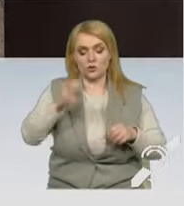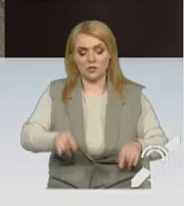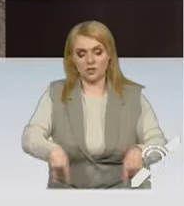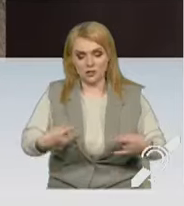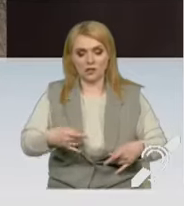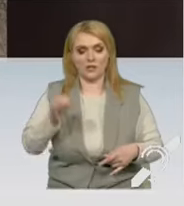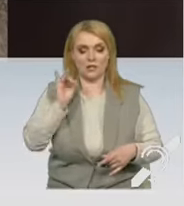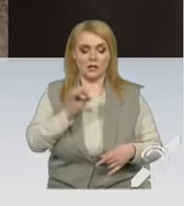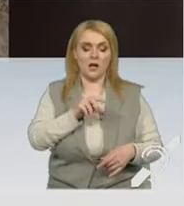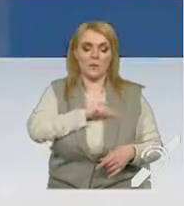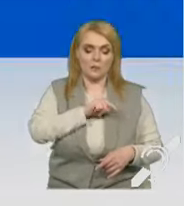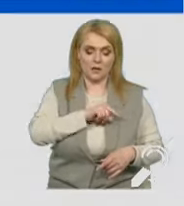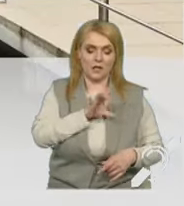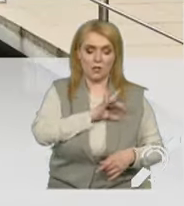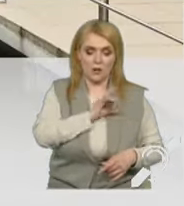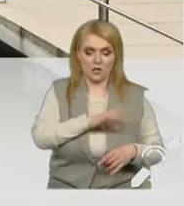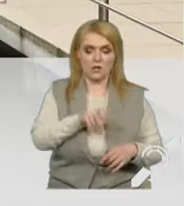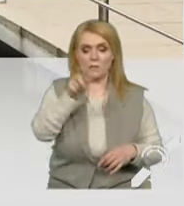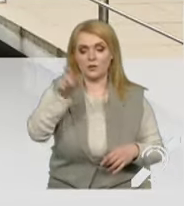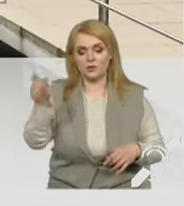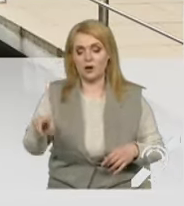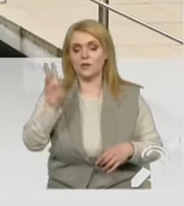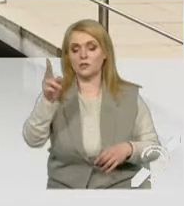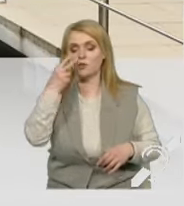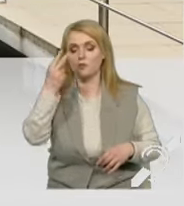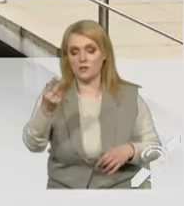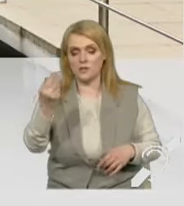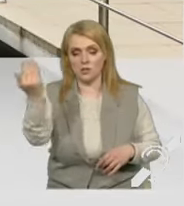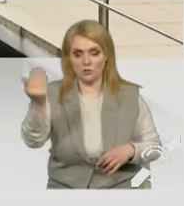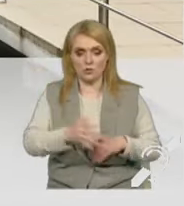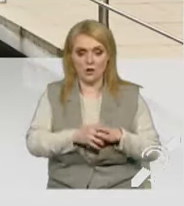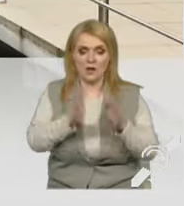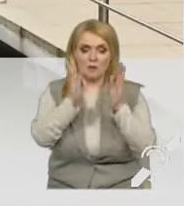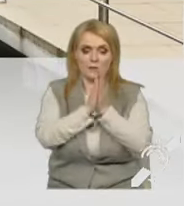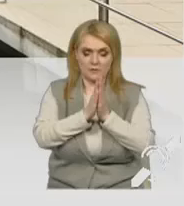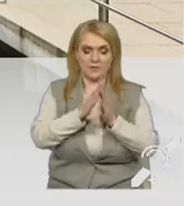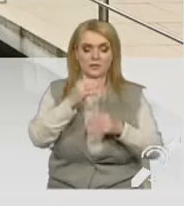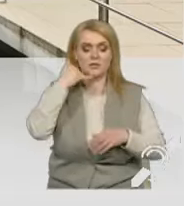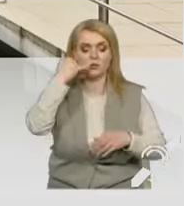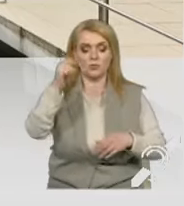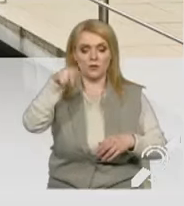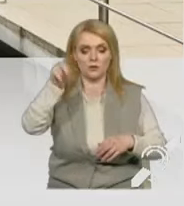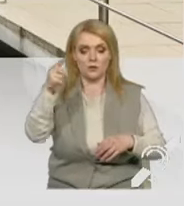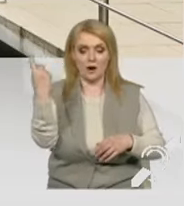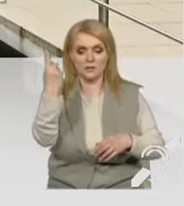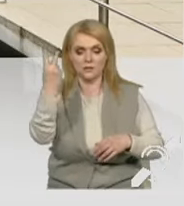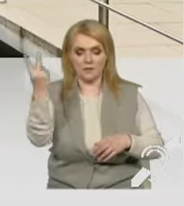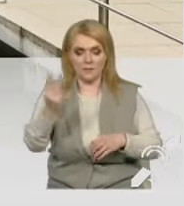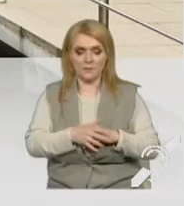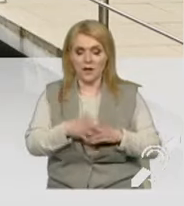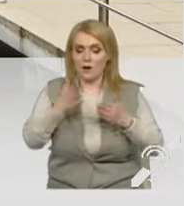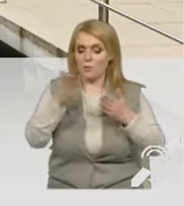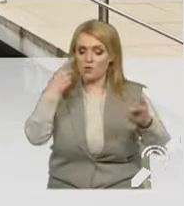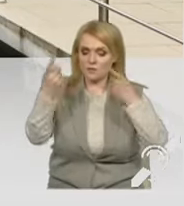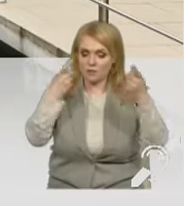neagră persoanele care au văzut o sau au alte informații sunt rugați să sune la numărul unic de Urgență 112 mai multe informații